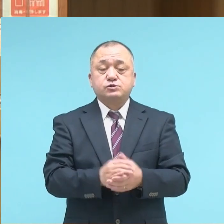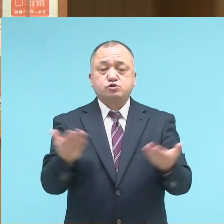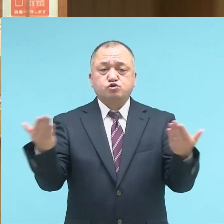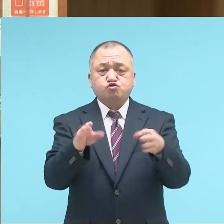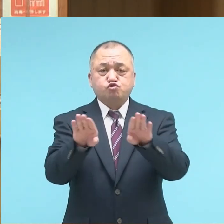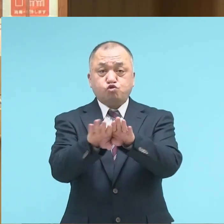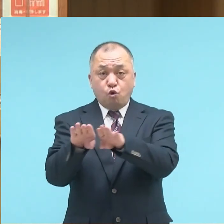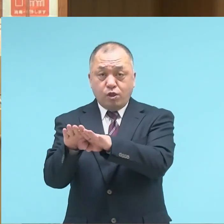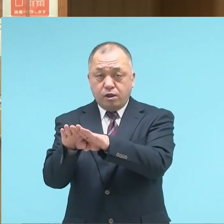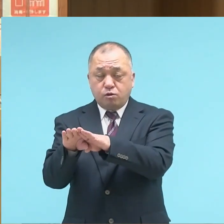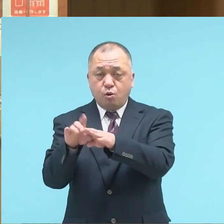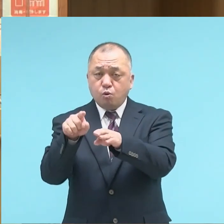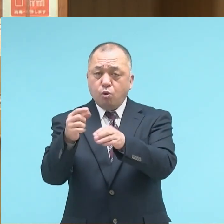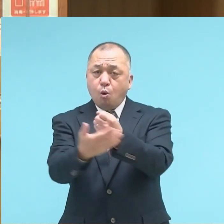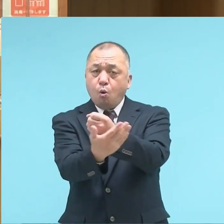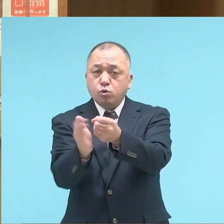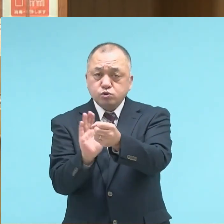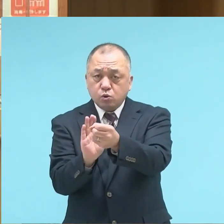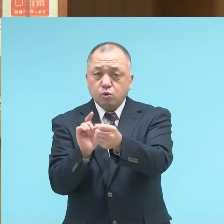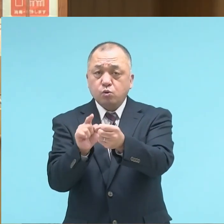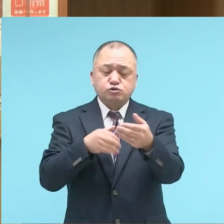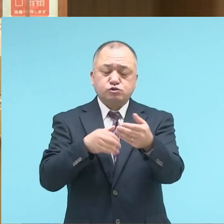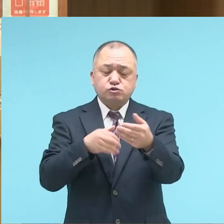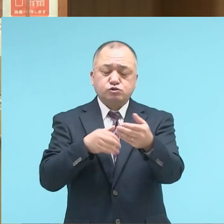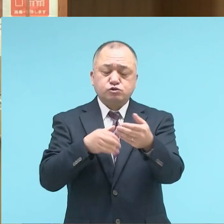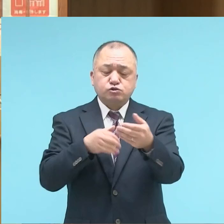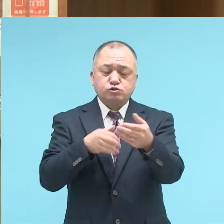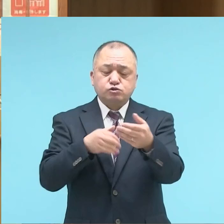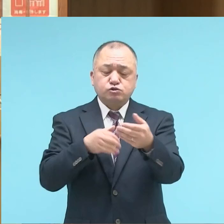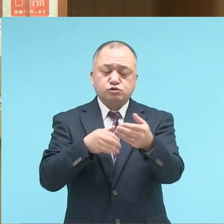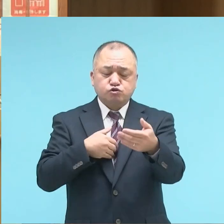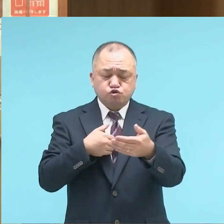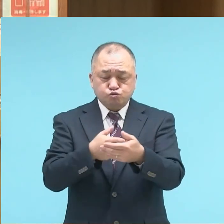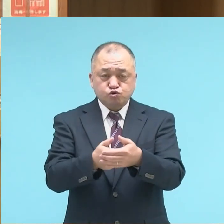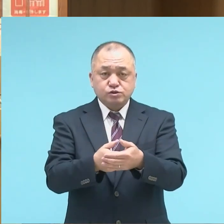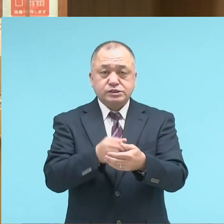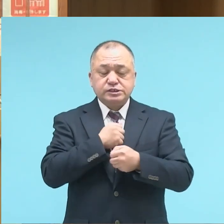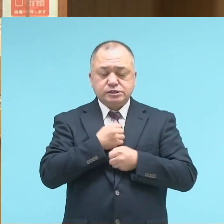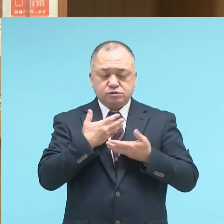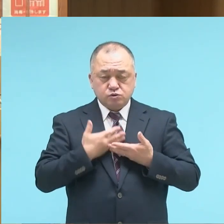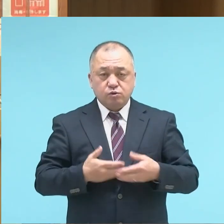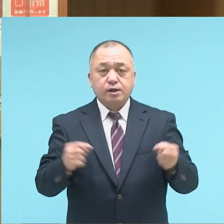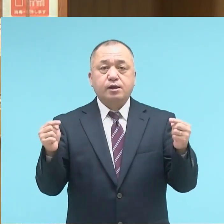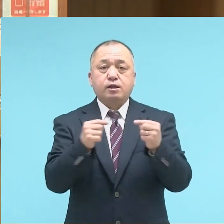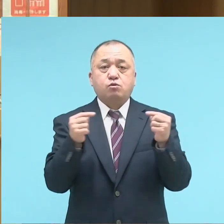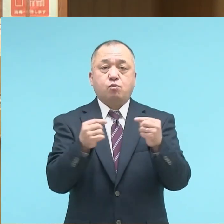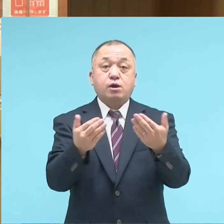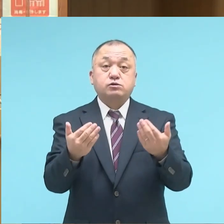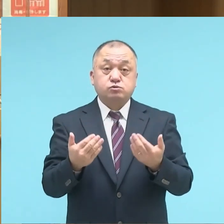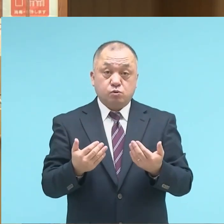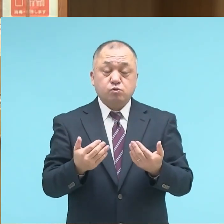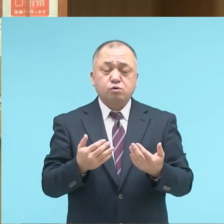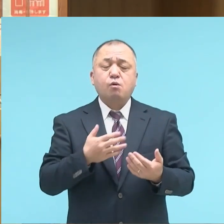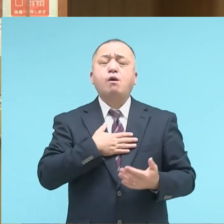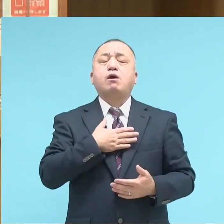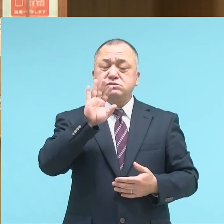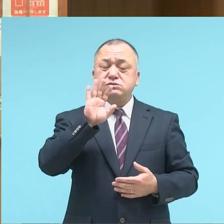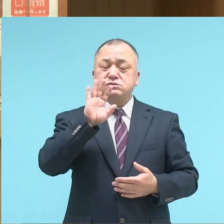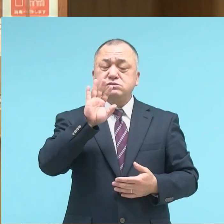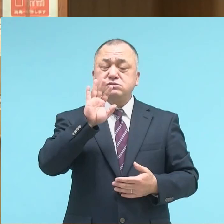などの、まあ、保障というか、まあ、そういったあり方ですねについては十分慎重に検討しなければならないということは分かるんですけども